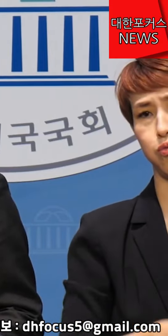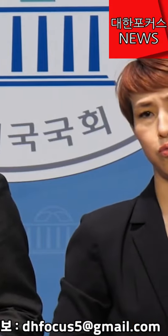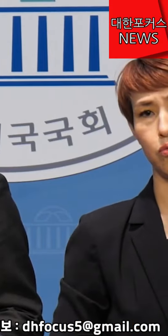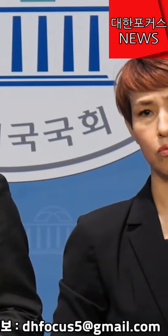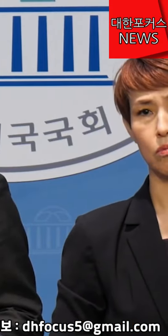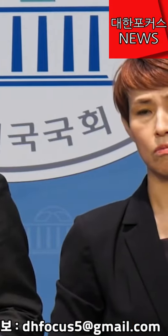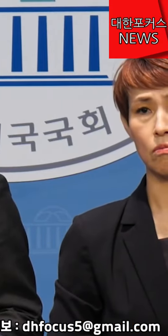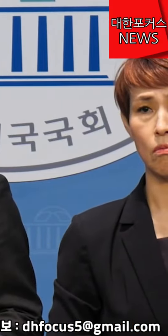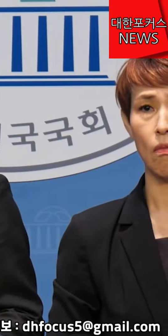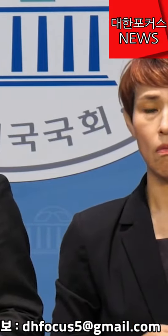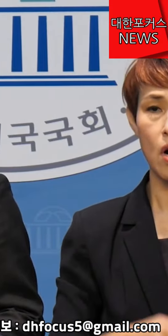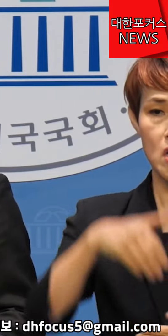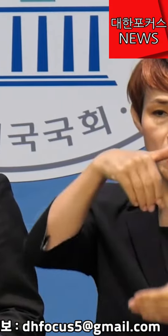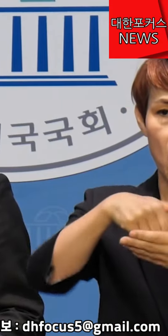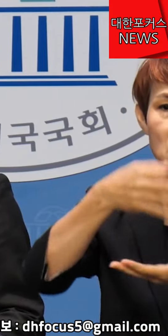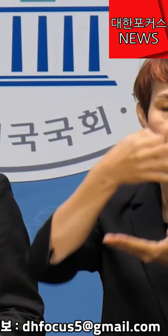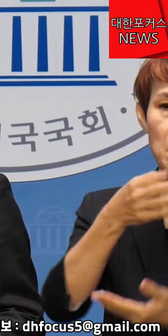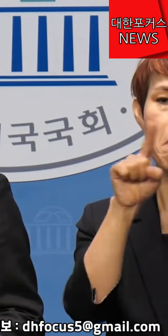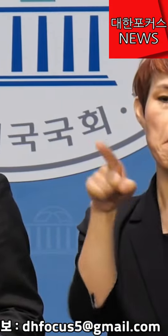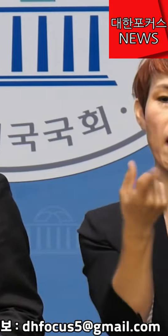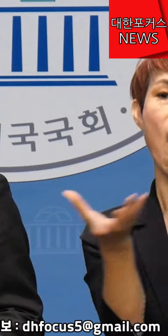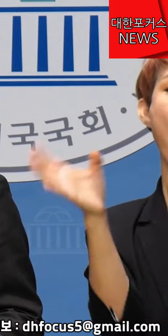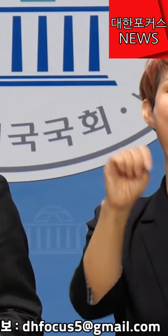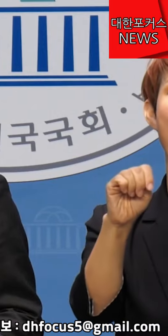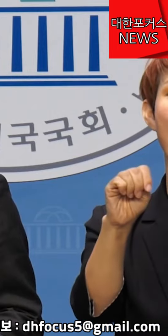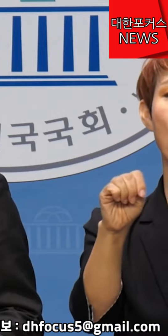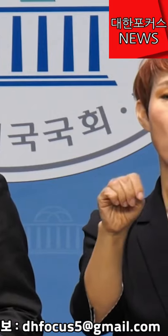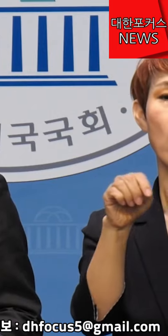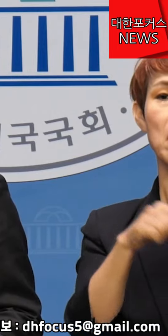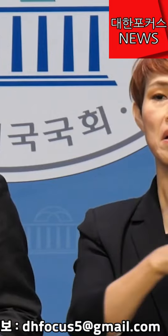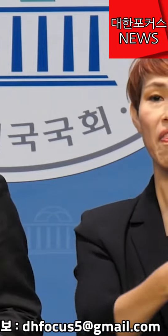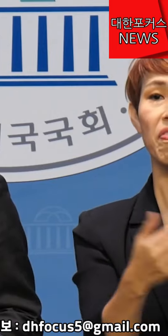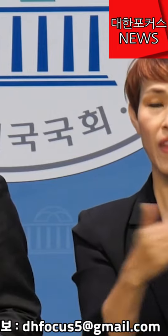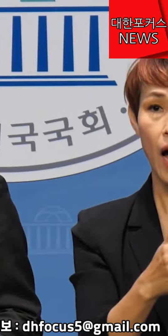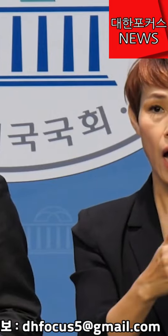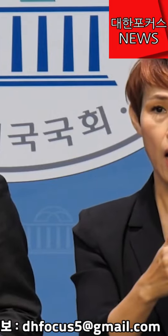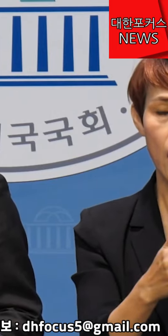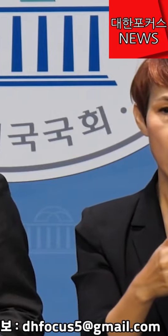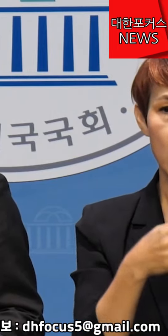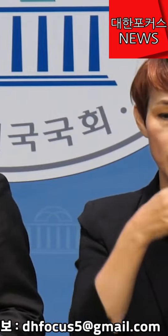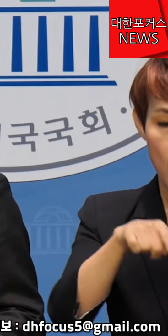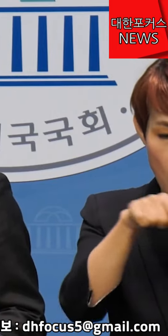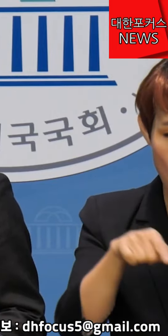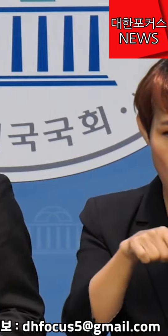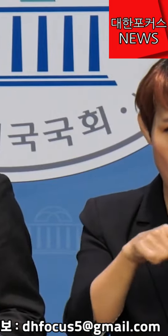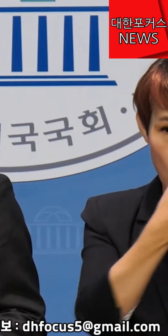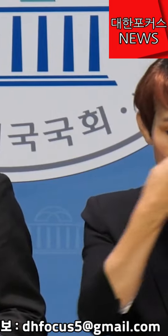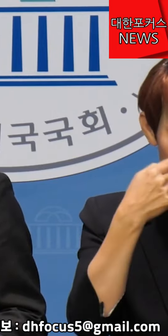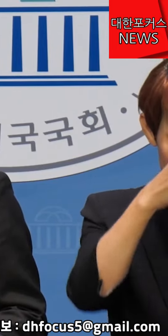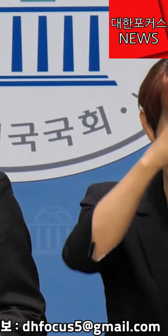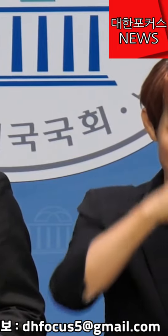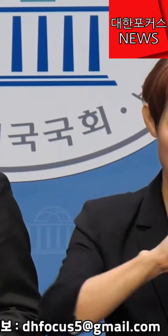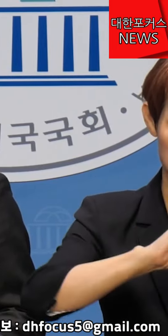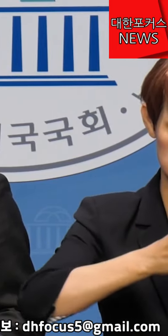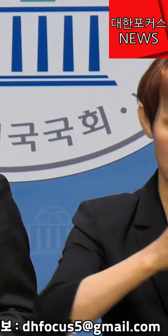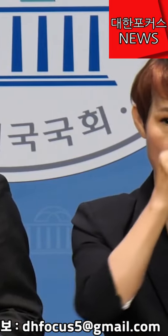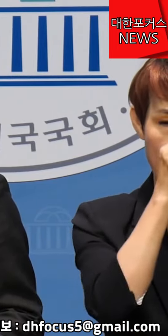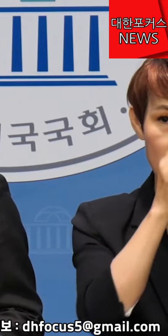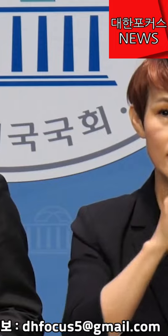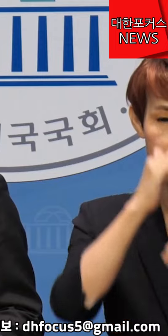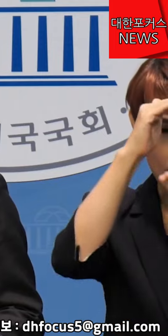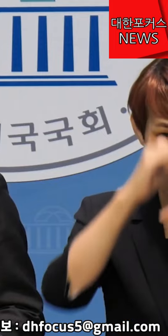검찰은 잊지도 않은 선거자금 명목 100억 원을 주장하기 위해 녹취록에서 확인된 시기조차 멋대로 조정하고 진술을